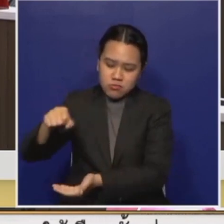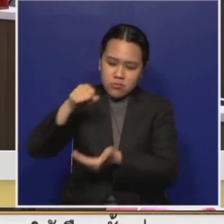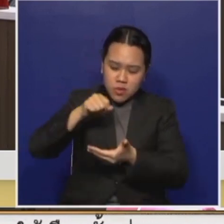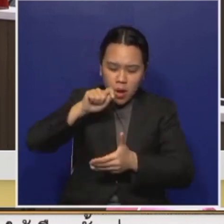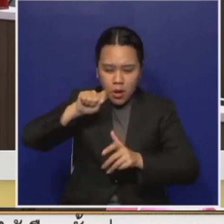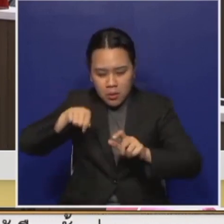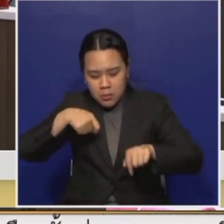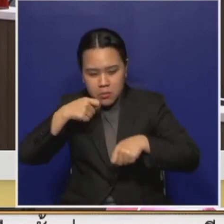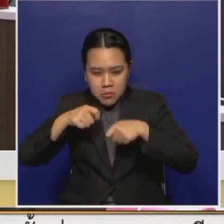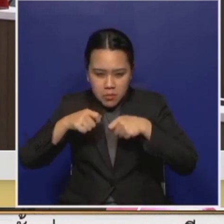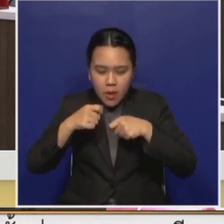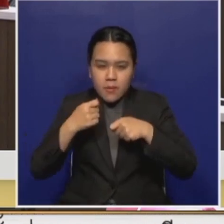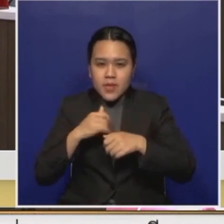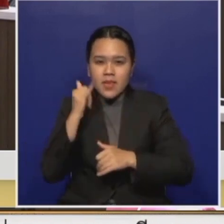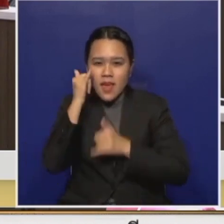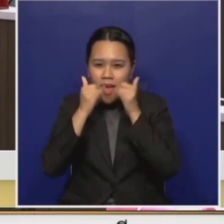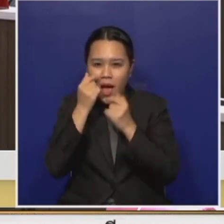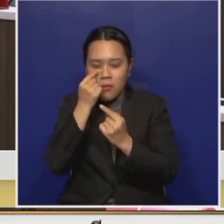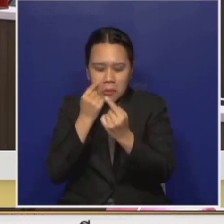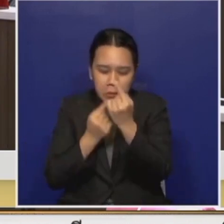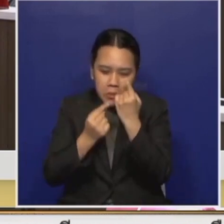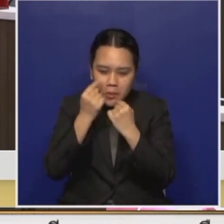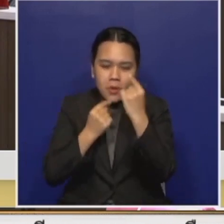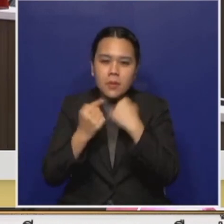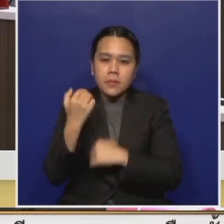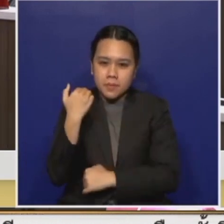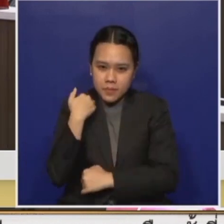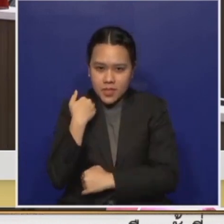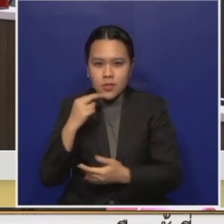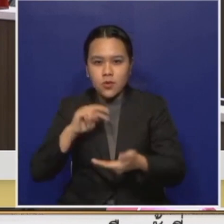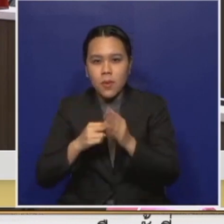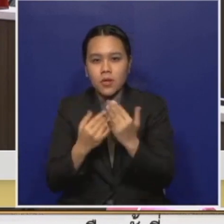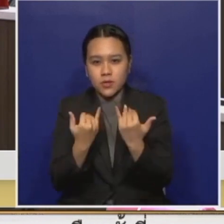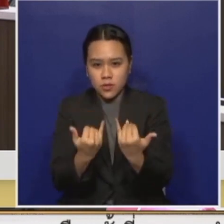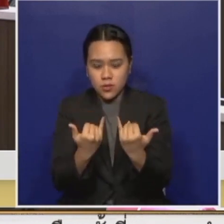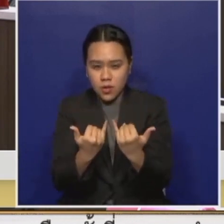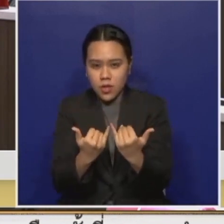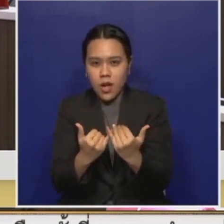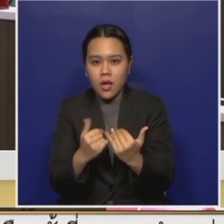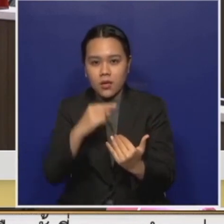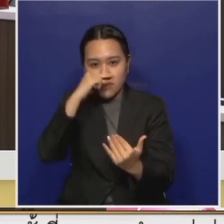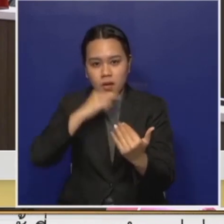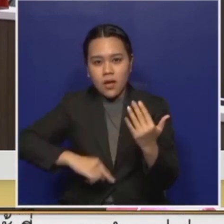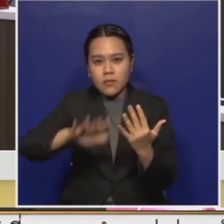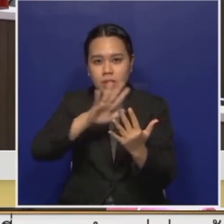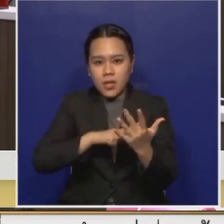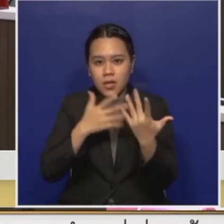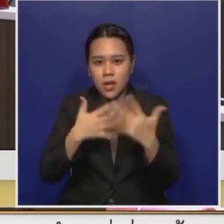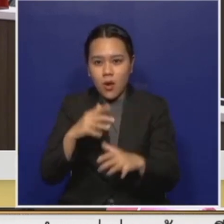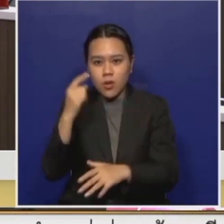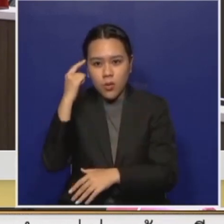ทําดาครัใหพ Terr ประยติเป็ผู้นำ